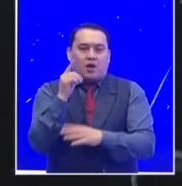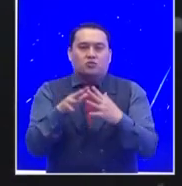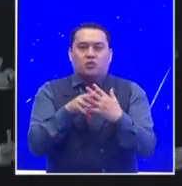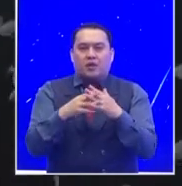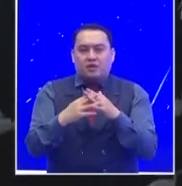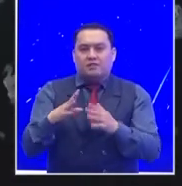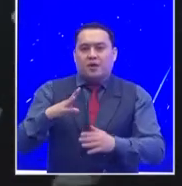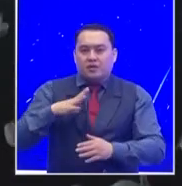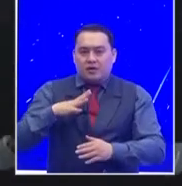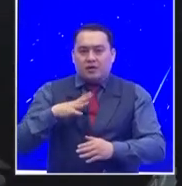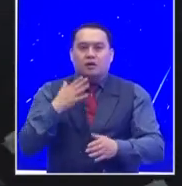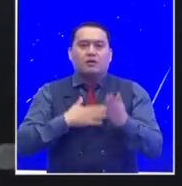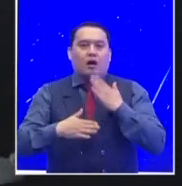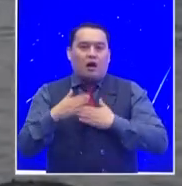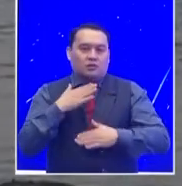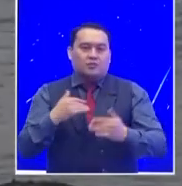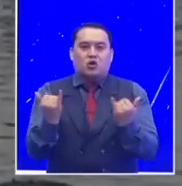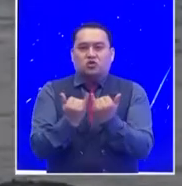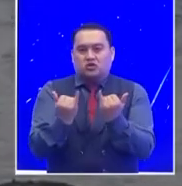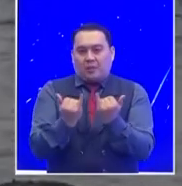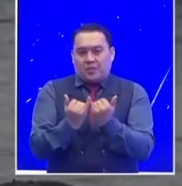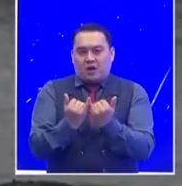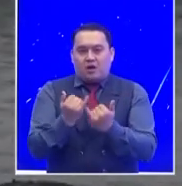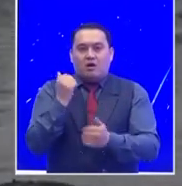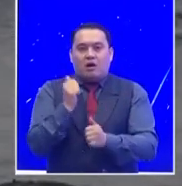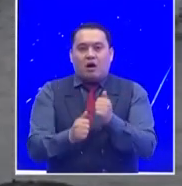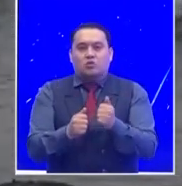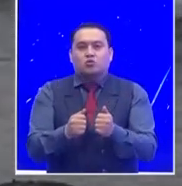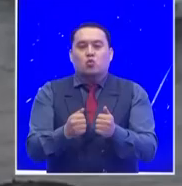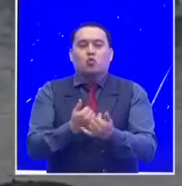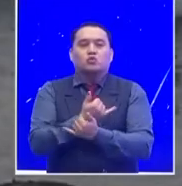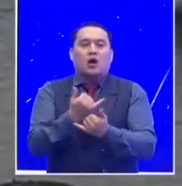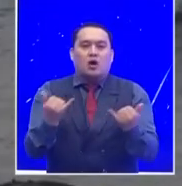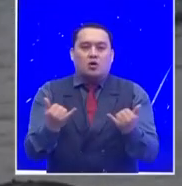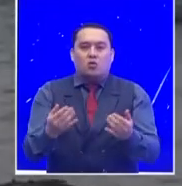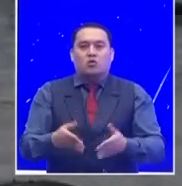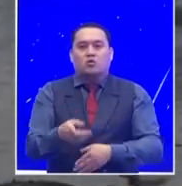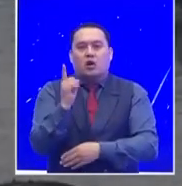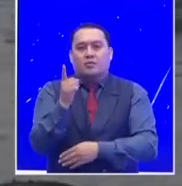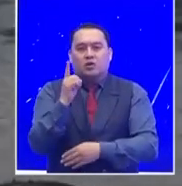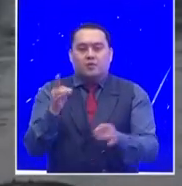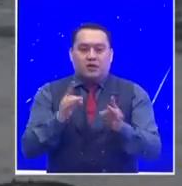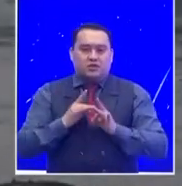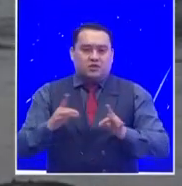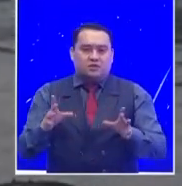поселке Петатан рады пернатым гостям. Для них каждый день устраивают роскошный рыбный